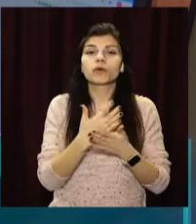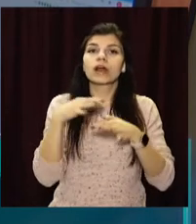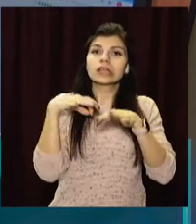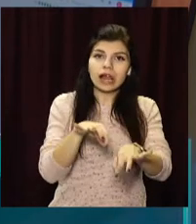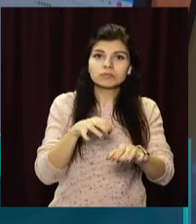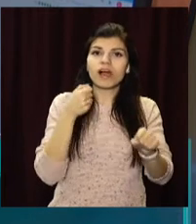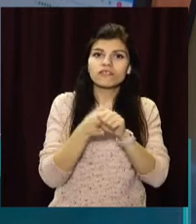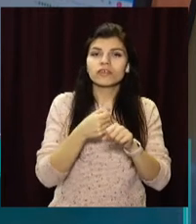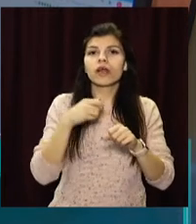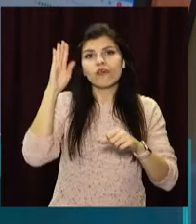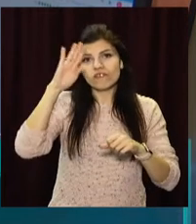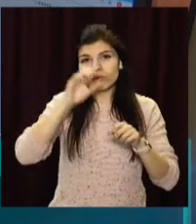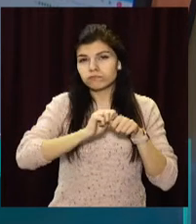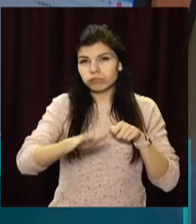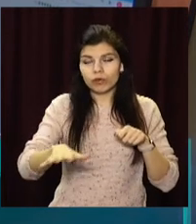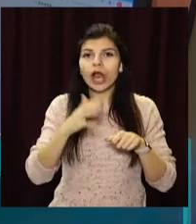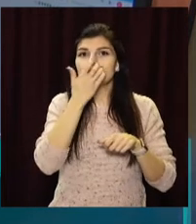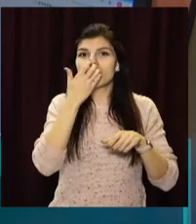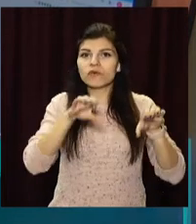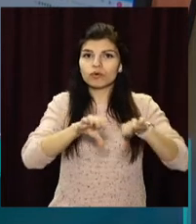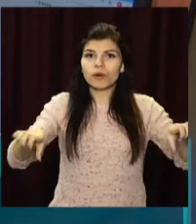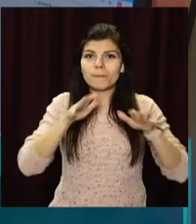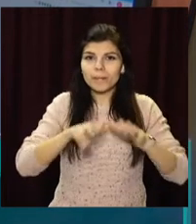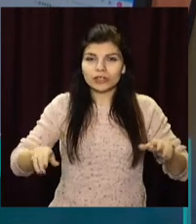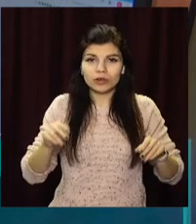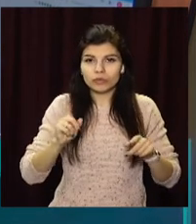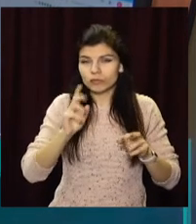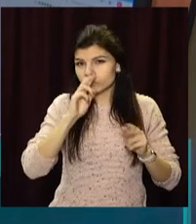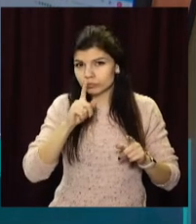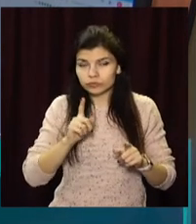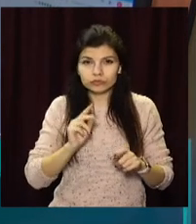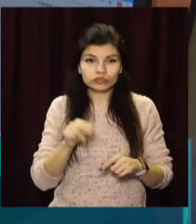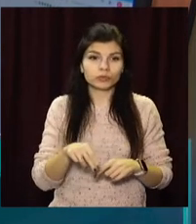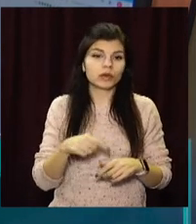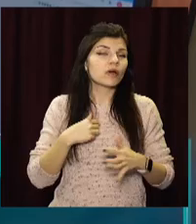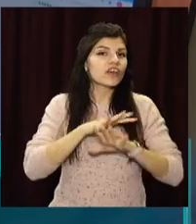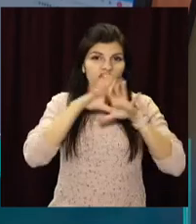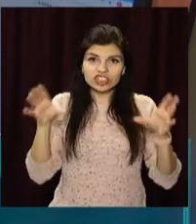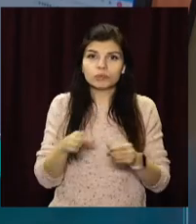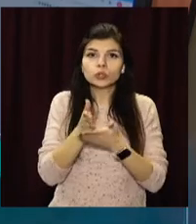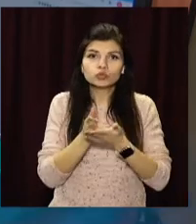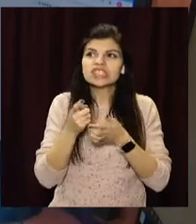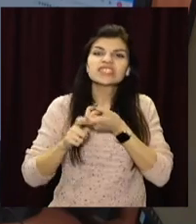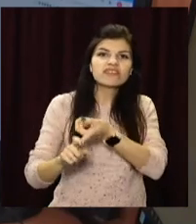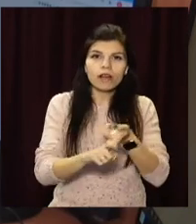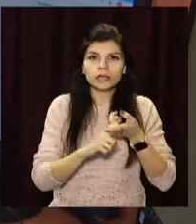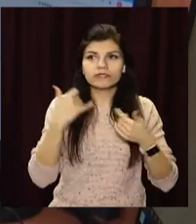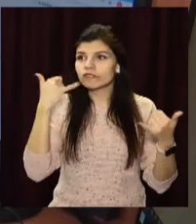транспорт, міськводоканал, теплові мережі. Ми працюємо зі всіма службами. Буває таке,